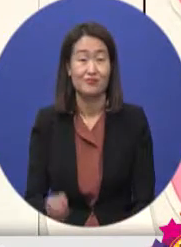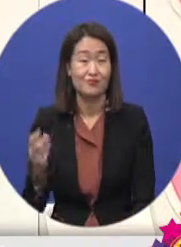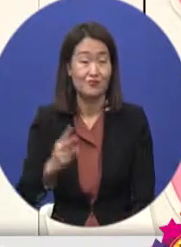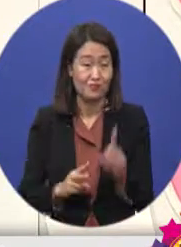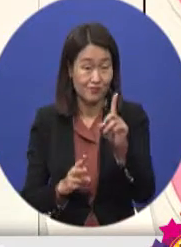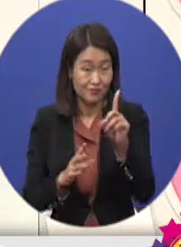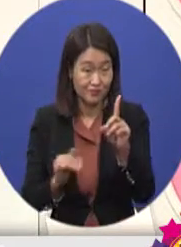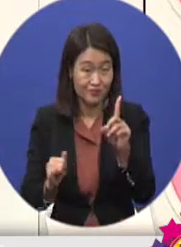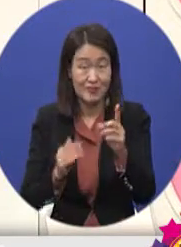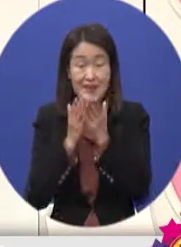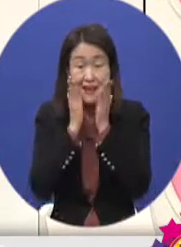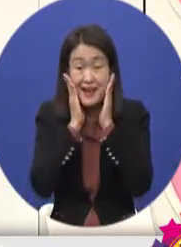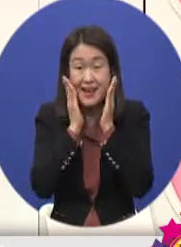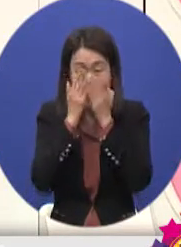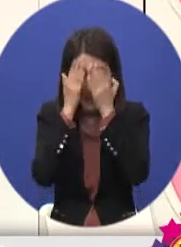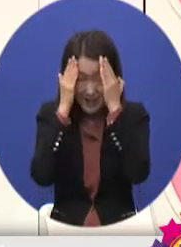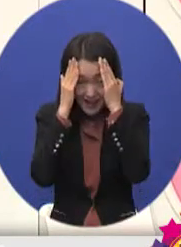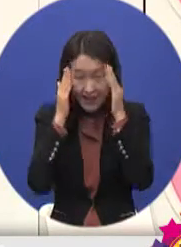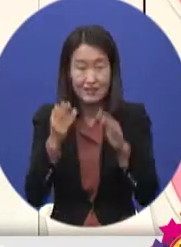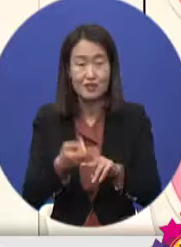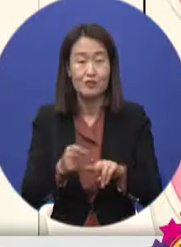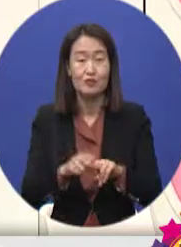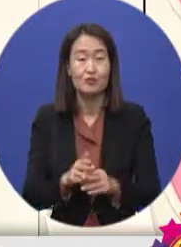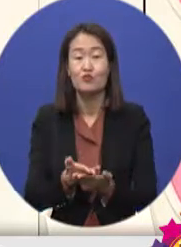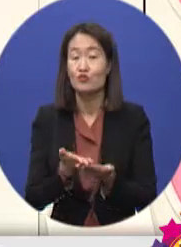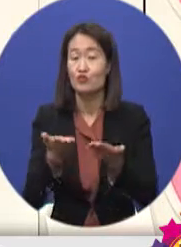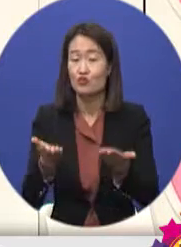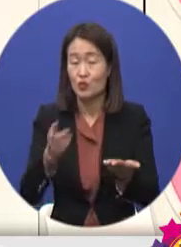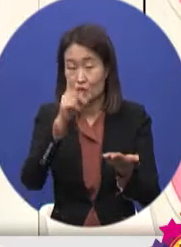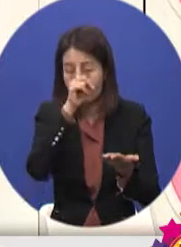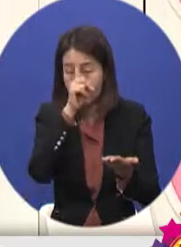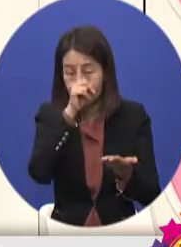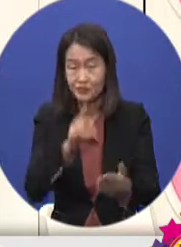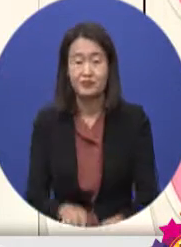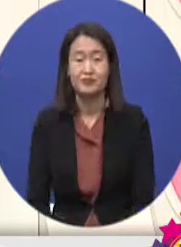분 마스크팩을 드릴 분을 추첨하겠습니다.